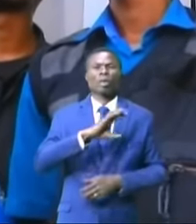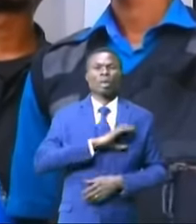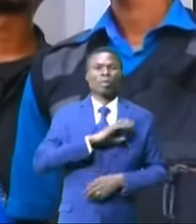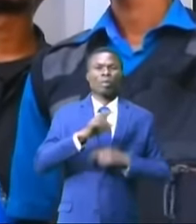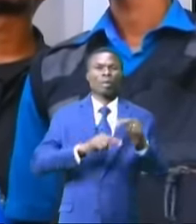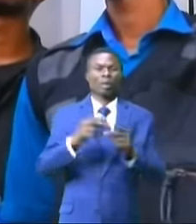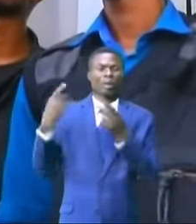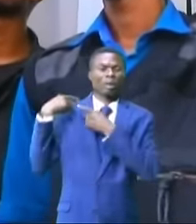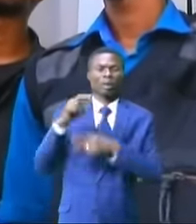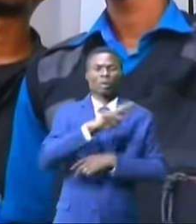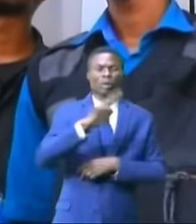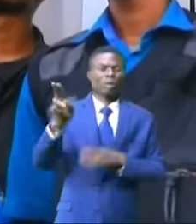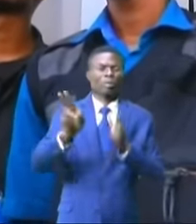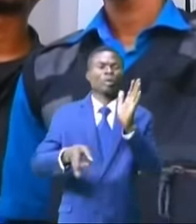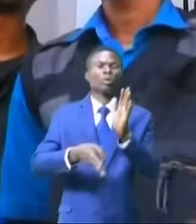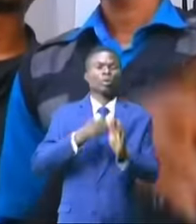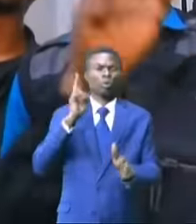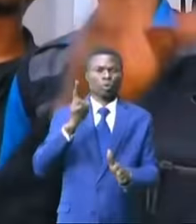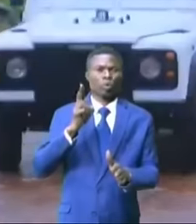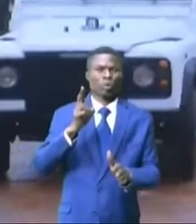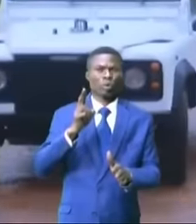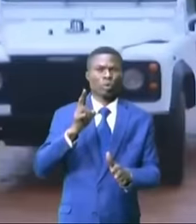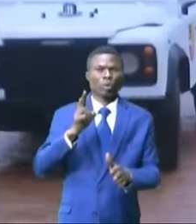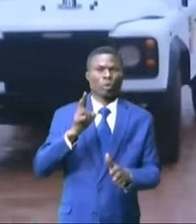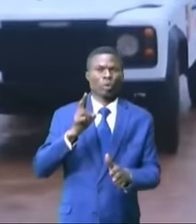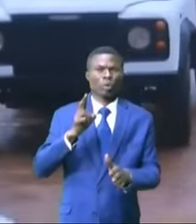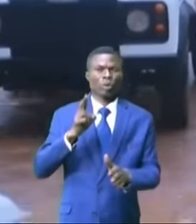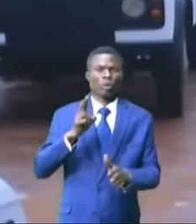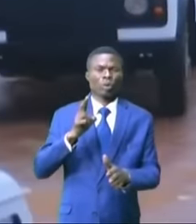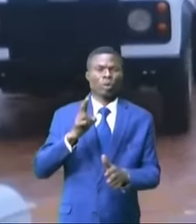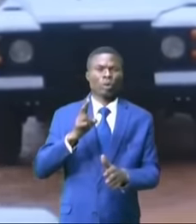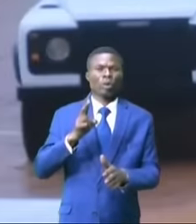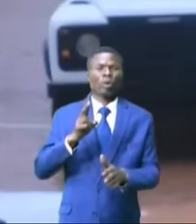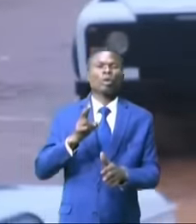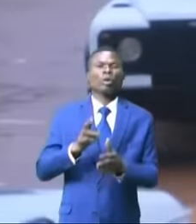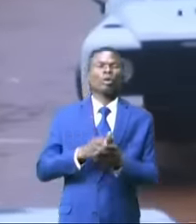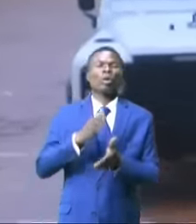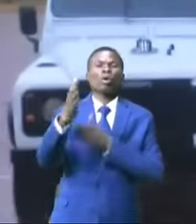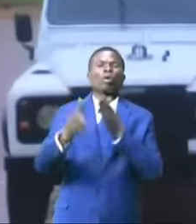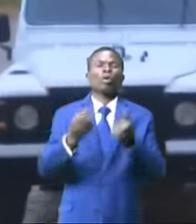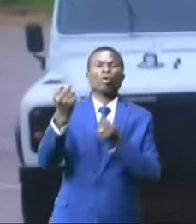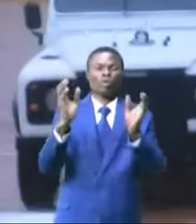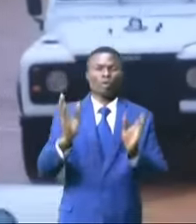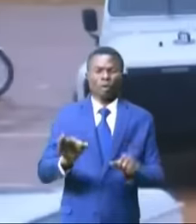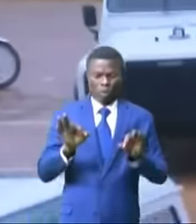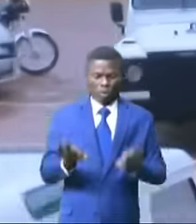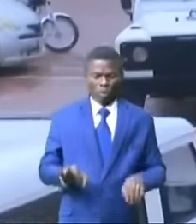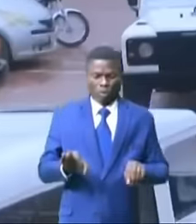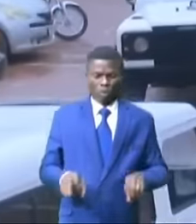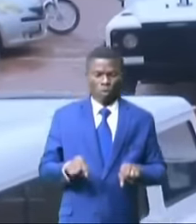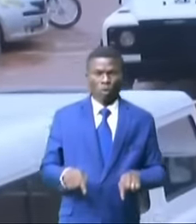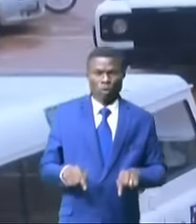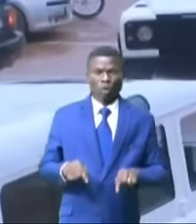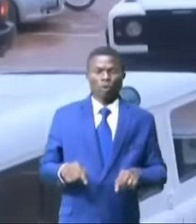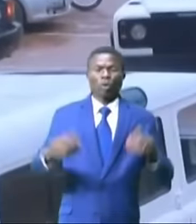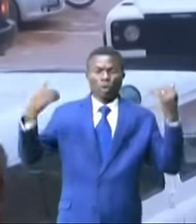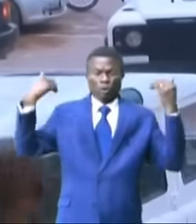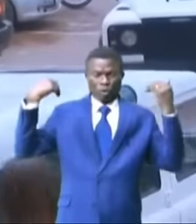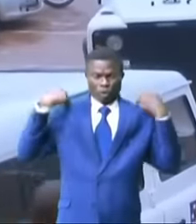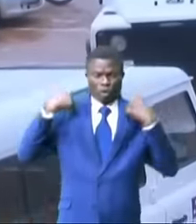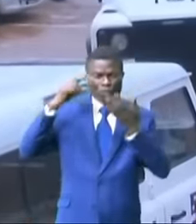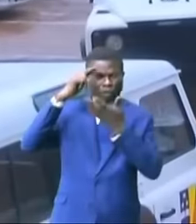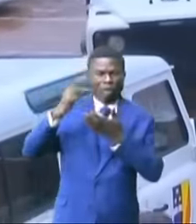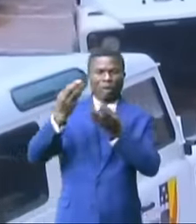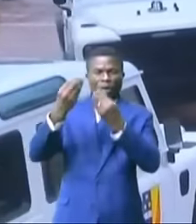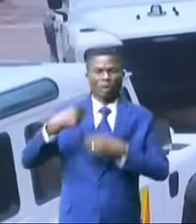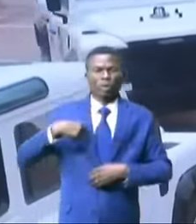C'est depuis 2012 qu'on avait brûlé notre piquet, mais c'est aujourd'hui le recteur a tapé sur la table pour nous